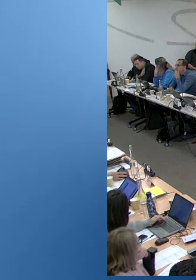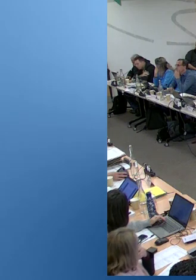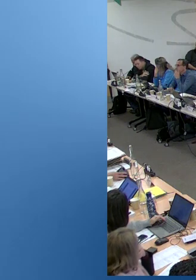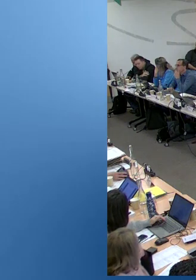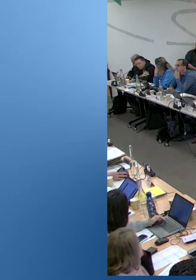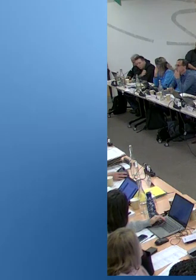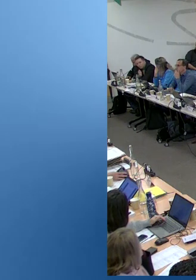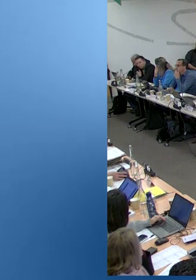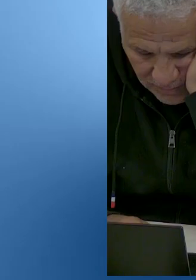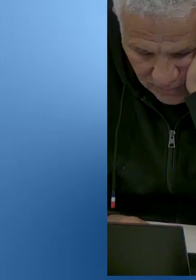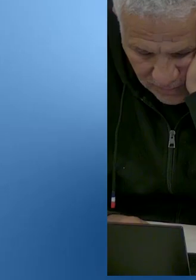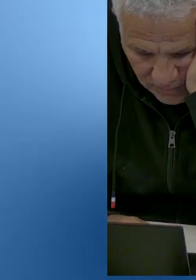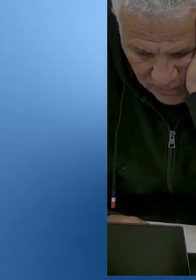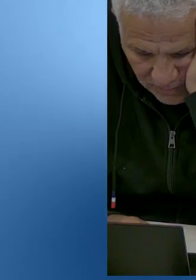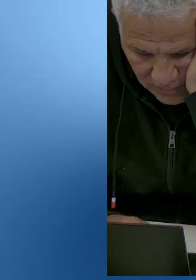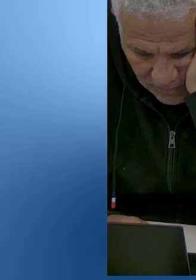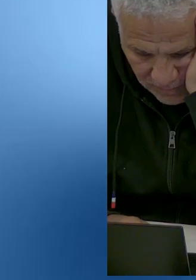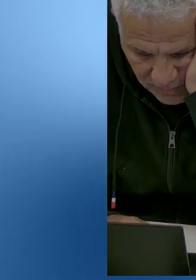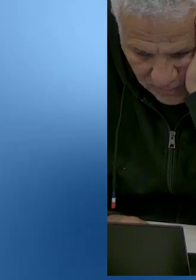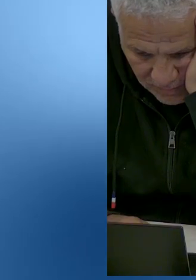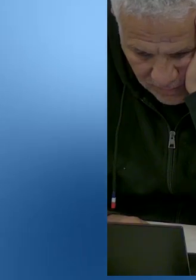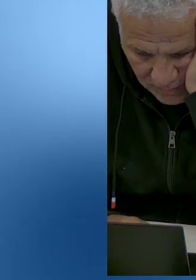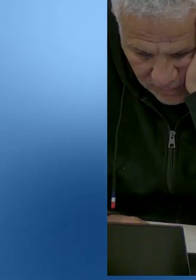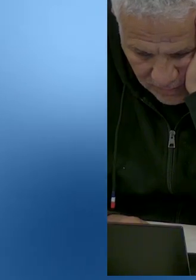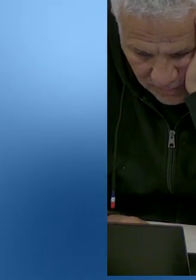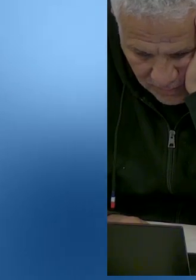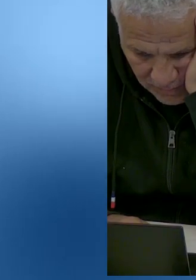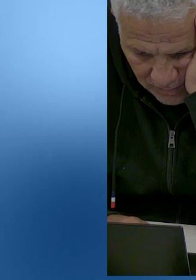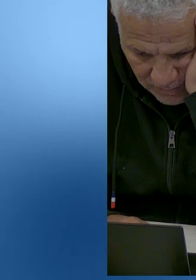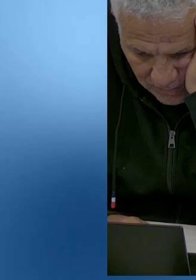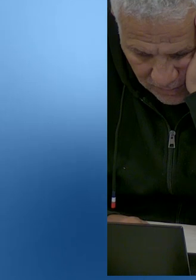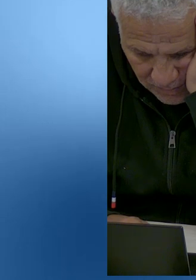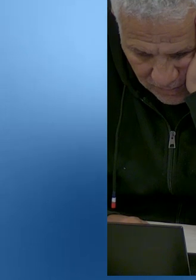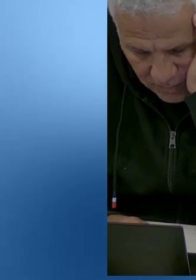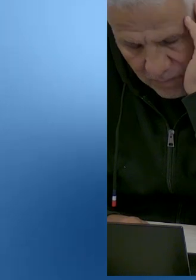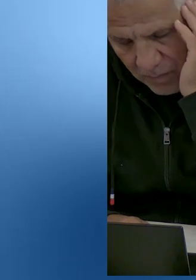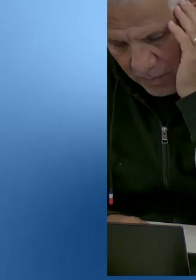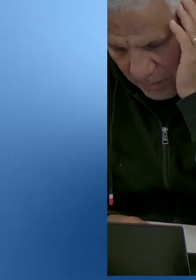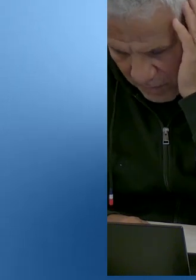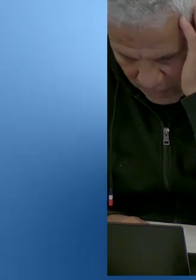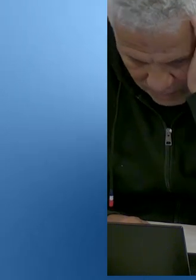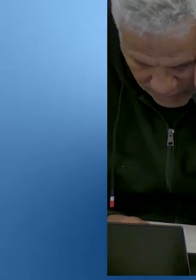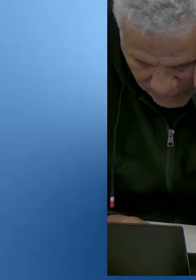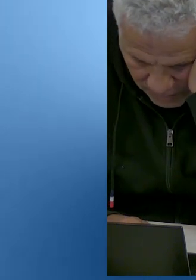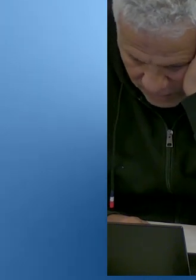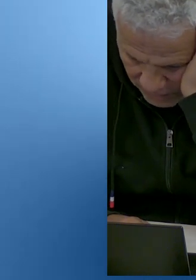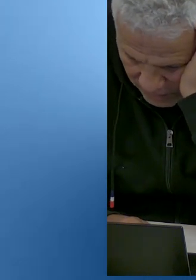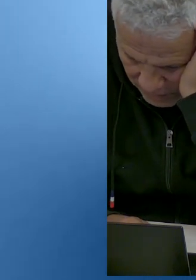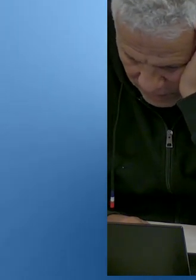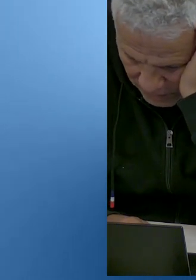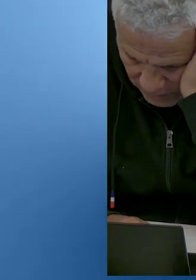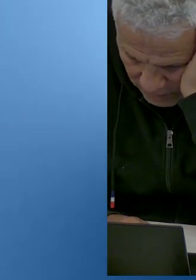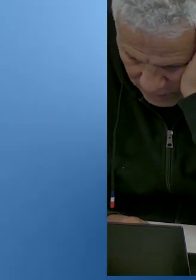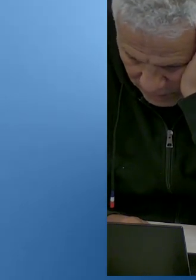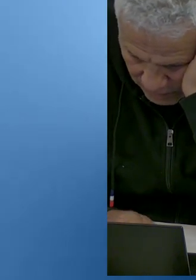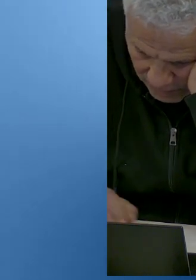excusez-moi ou est-ce que c'est tout simplement au budget classique récurrent où est-ce que ça vient impacter le fameux bouclier que vous avez mis en place où est-ce que c'est pris parce que nous